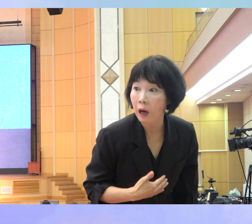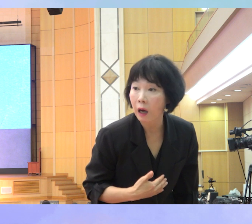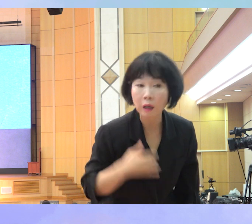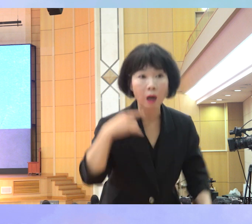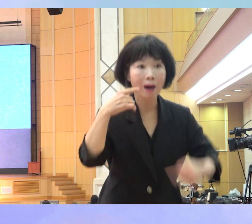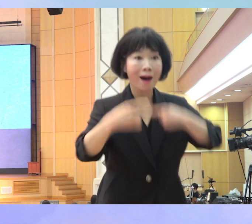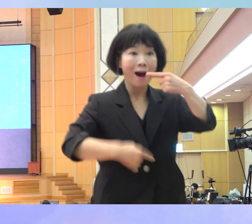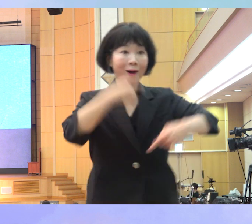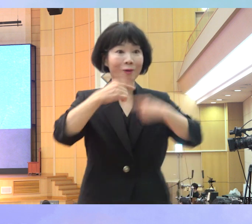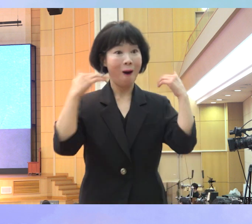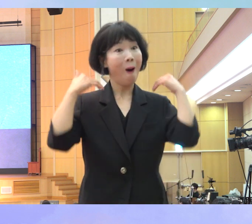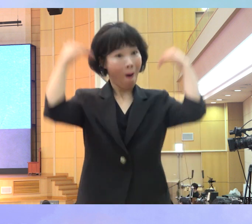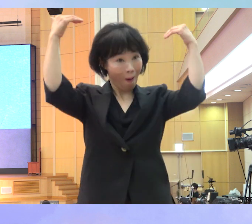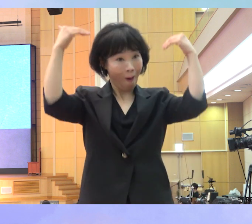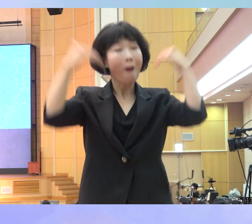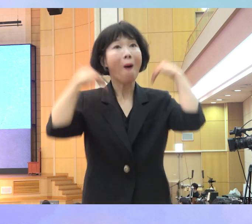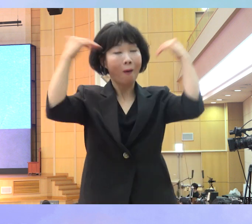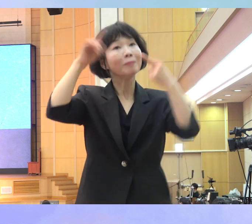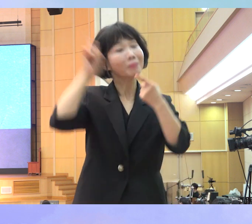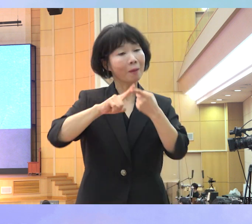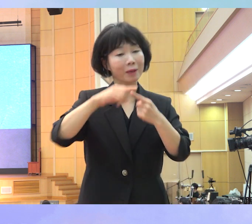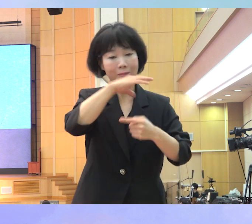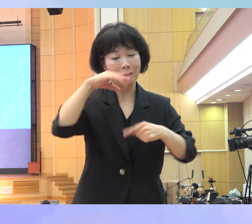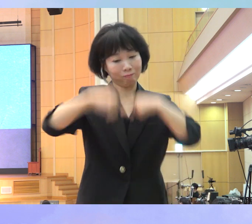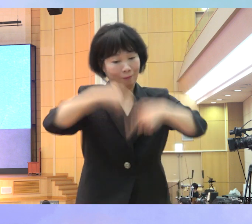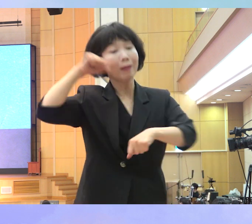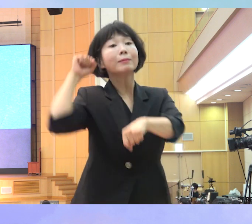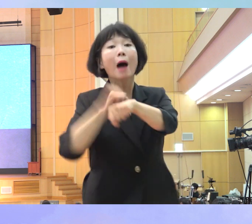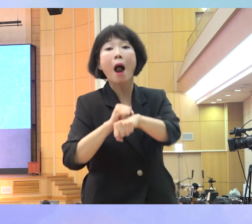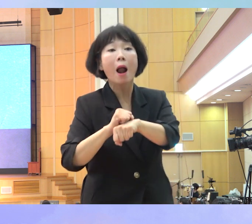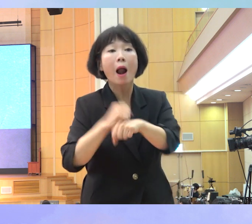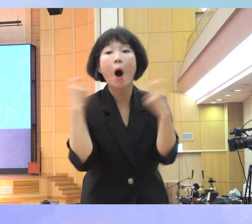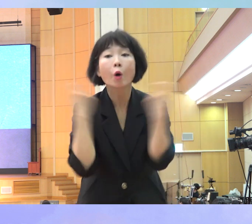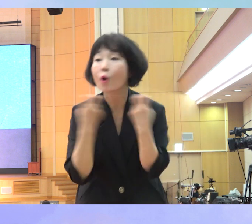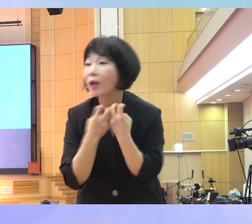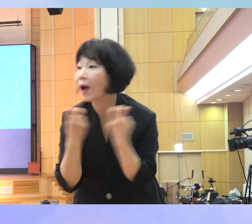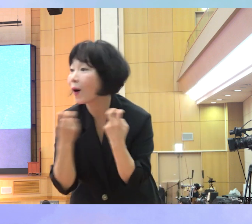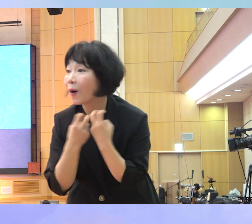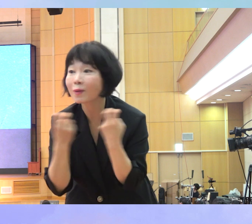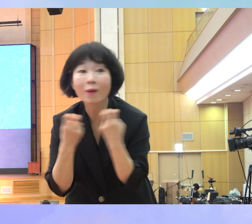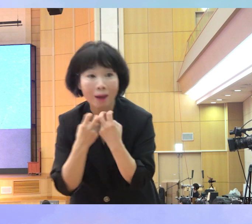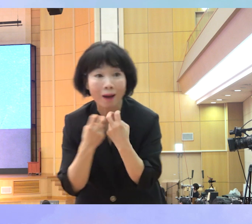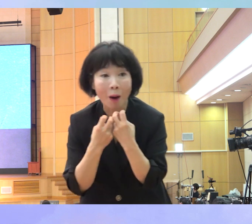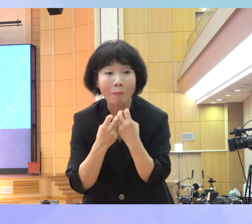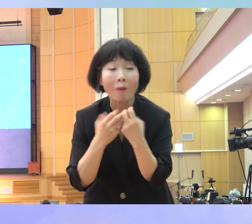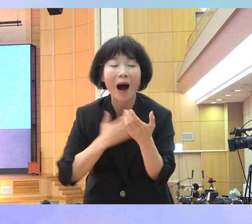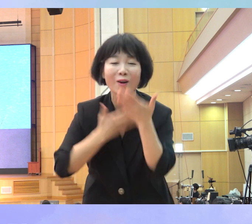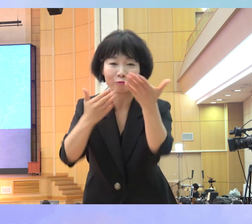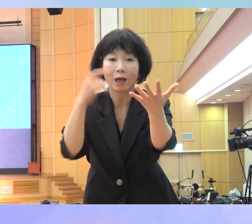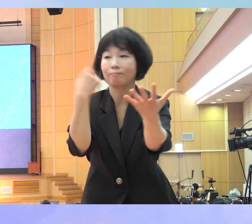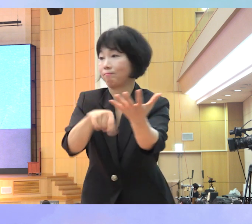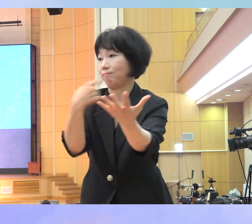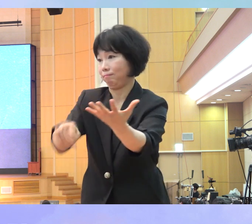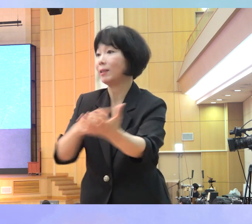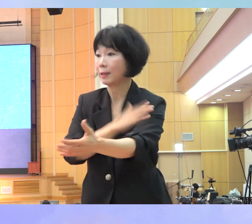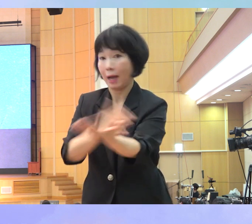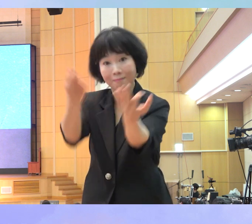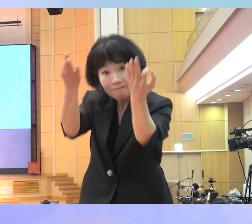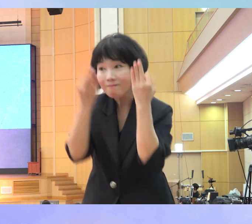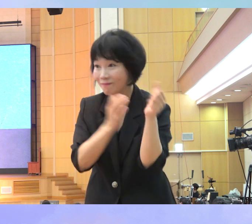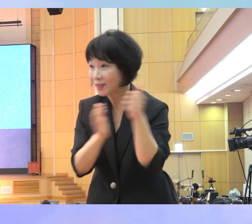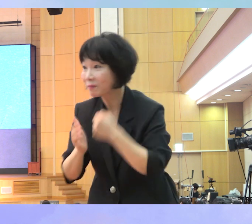오늘 질문이고 또 대답이 오늘 여러분들에게 여러분들이 아셔야 되고 또 받으셔야 되는 그 말씀 중에